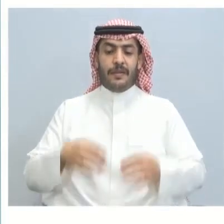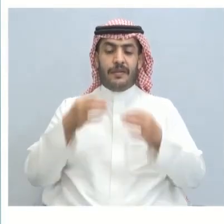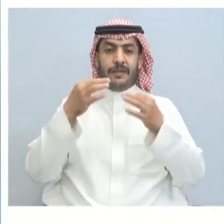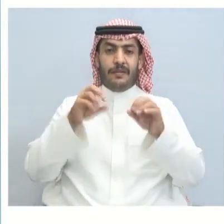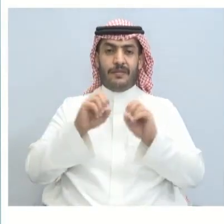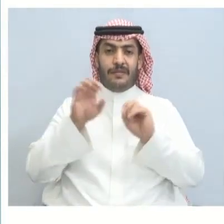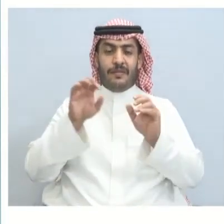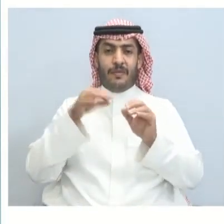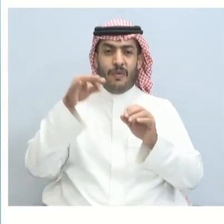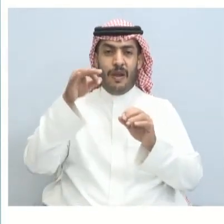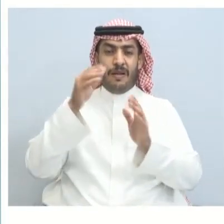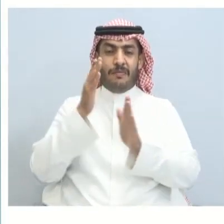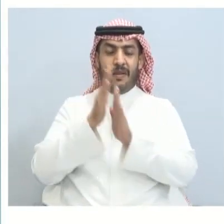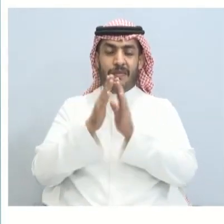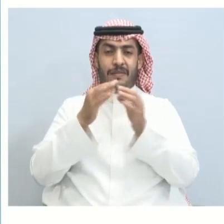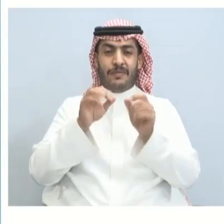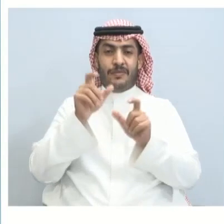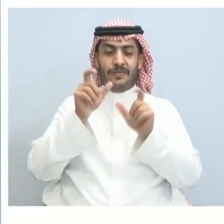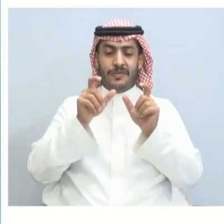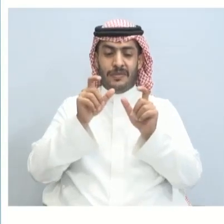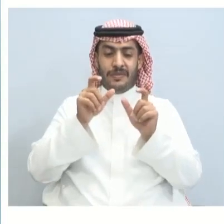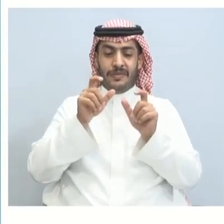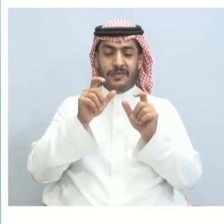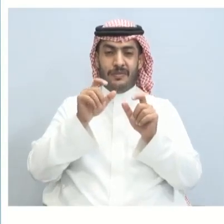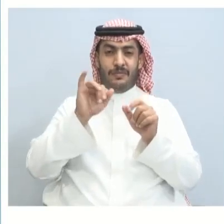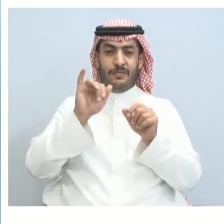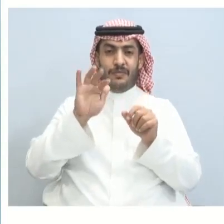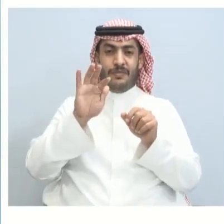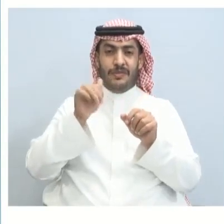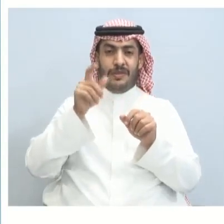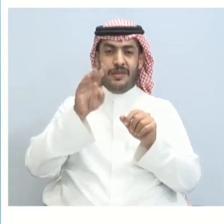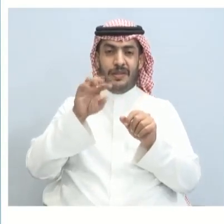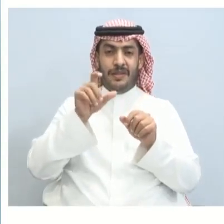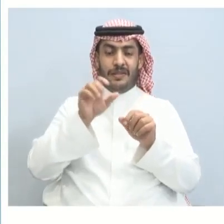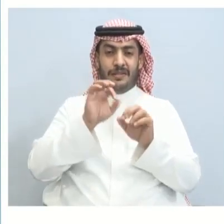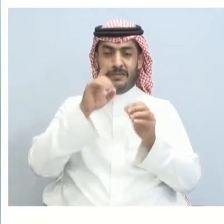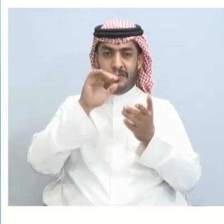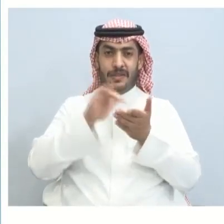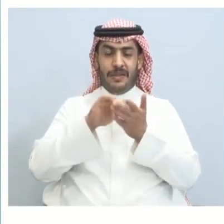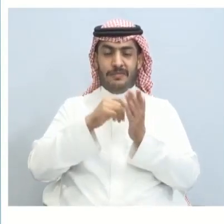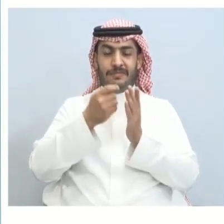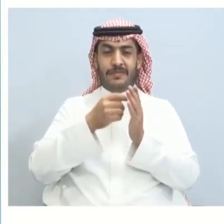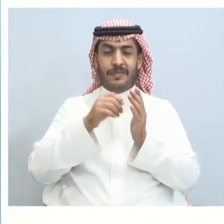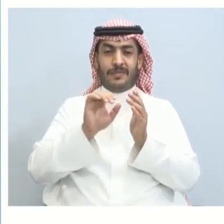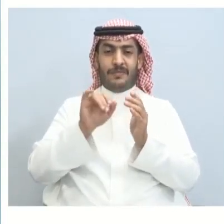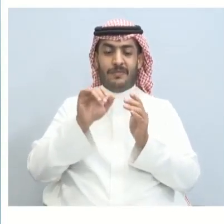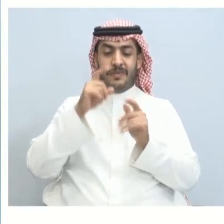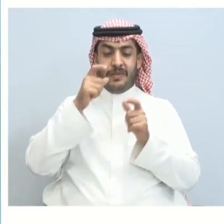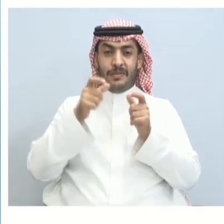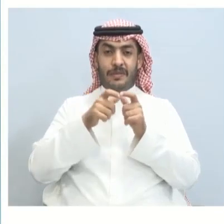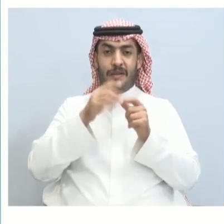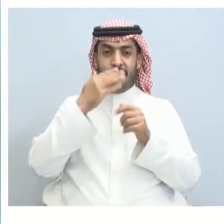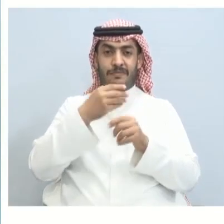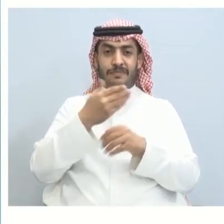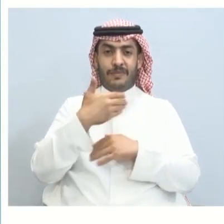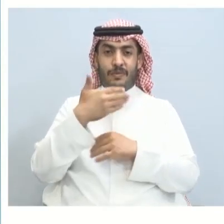المستندات والوثائق اللازمه المشاركين نحن ذكرنا قبل اجتماع السكرتير يجهزها هذه المستندات والان في اثناء الاجتماع